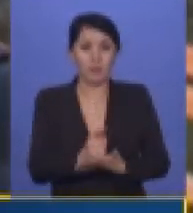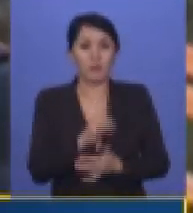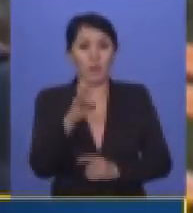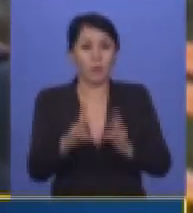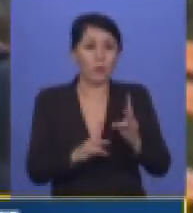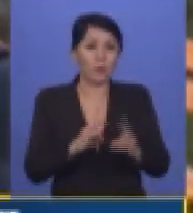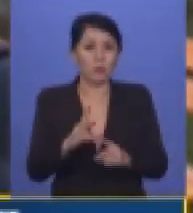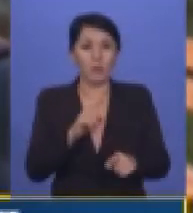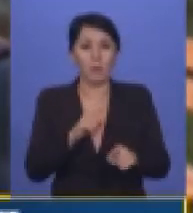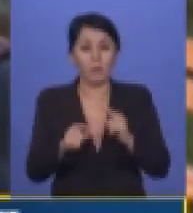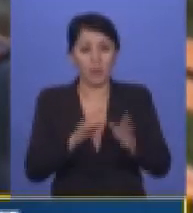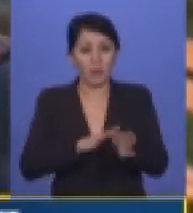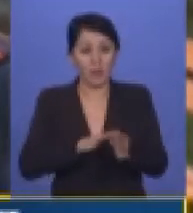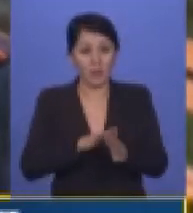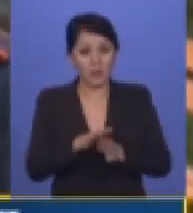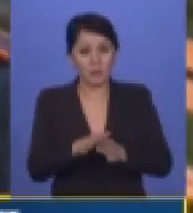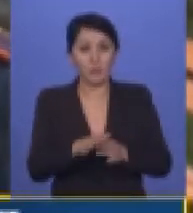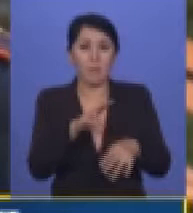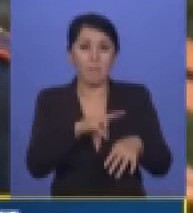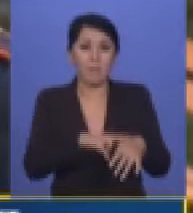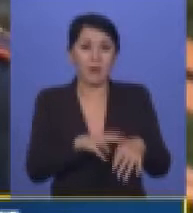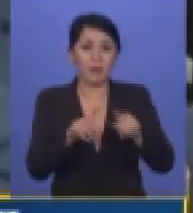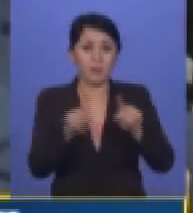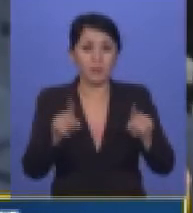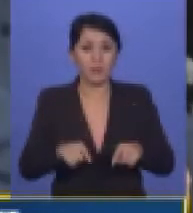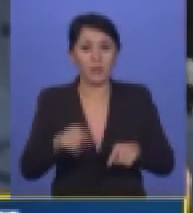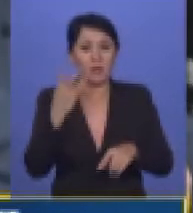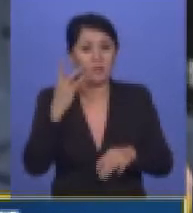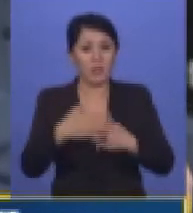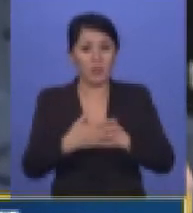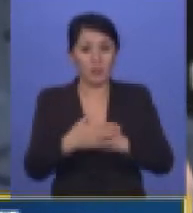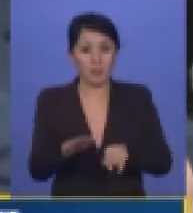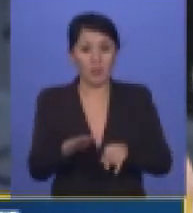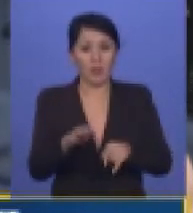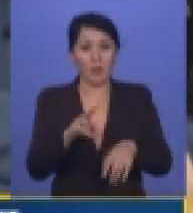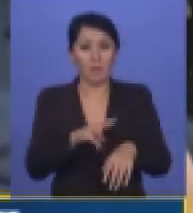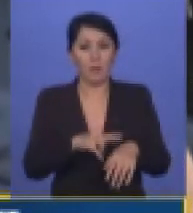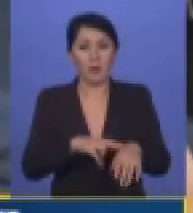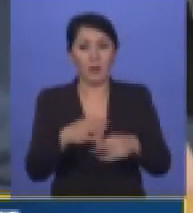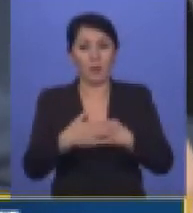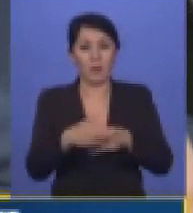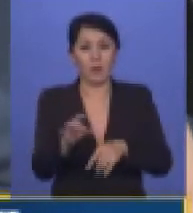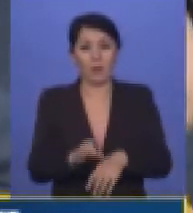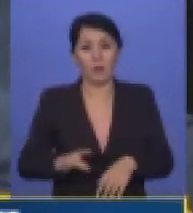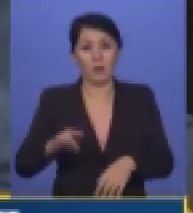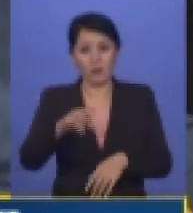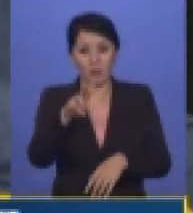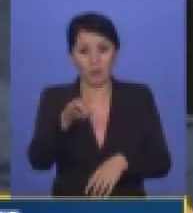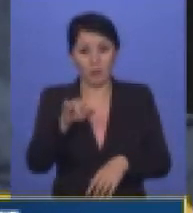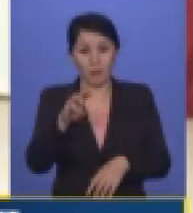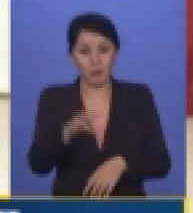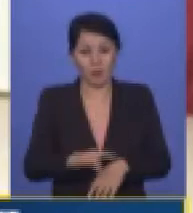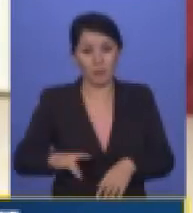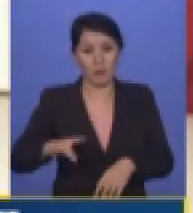дереу орындауға тырысады. Және бұл пункт кез келген уақытта да ашық. Участкелік полиция пункты ашылған күні Мамлют ауданының бірқатары